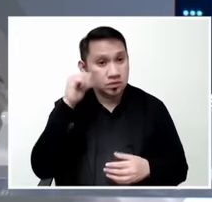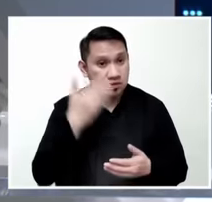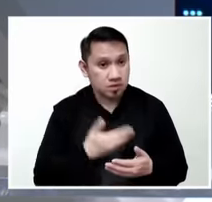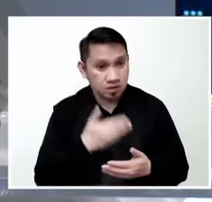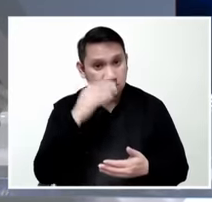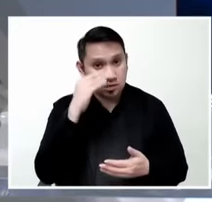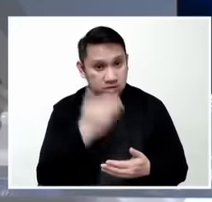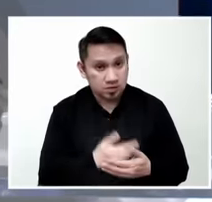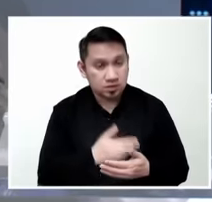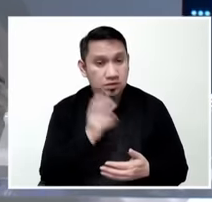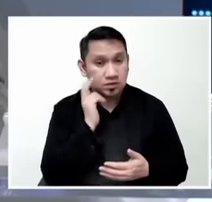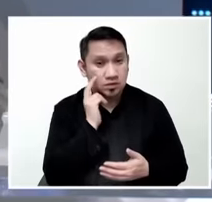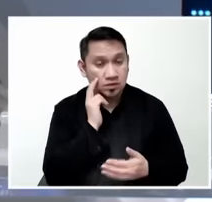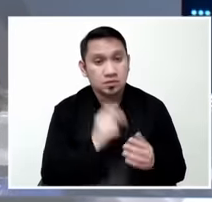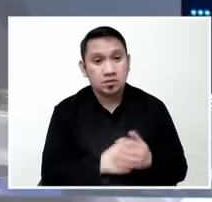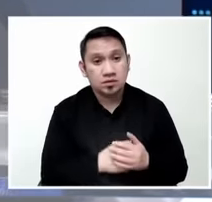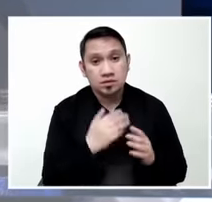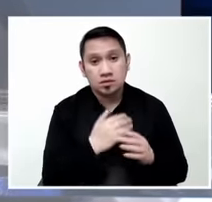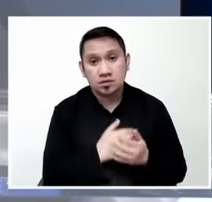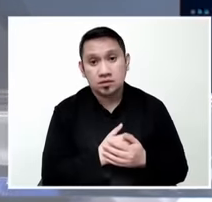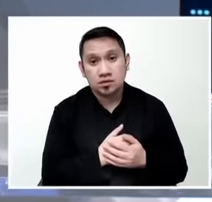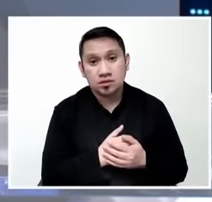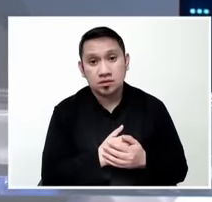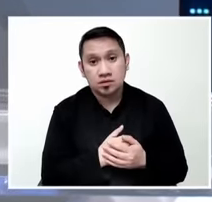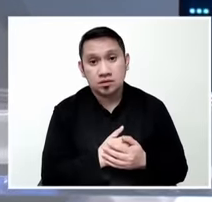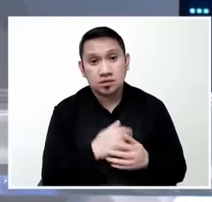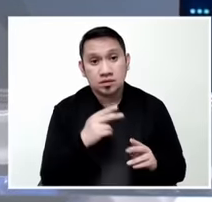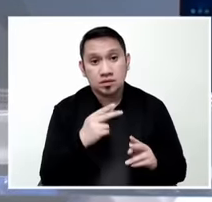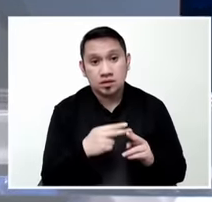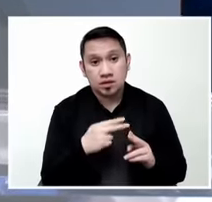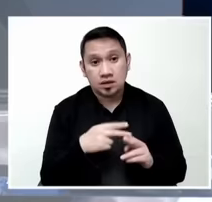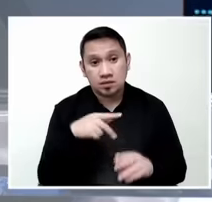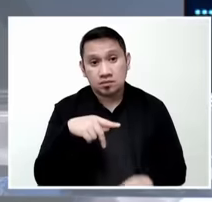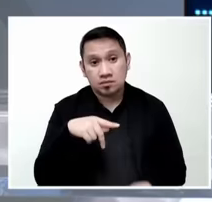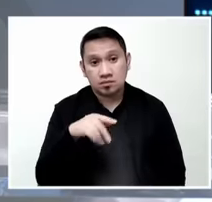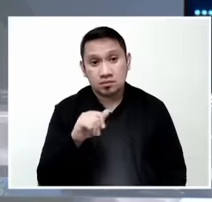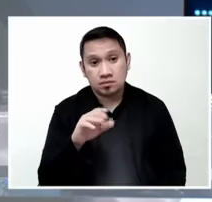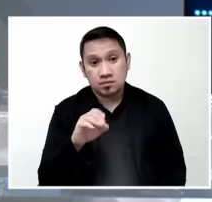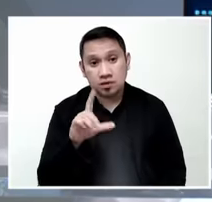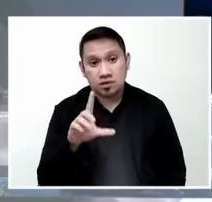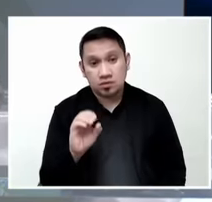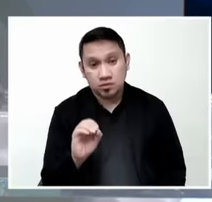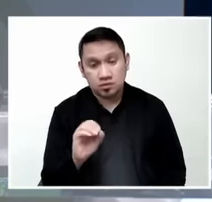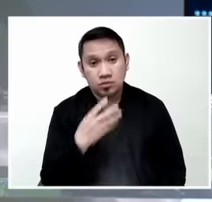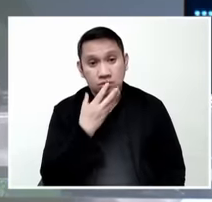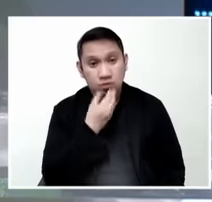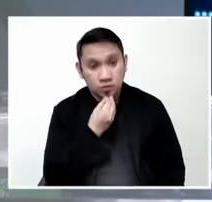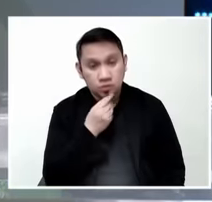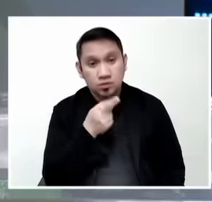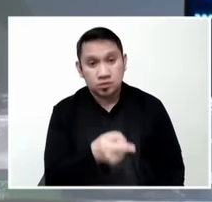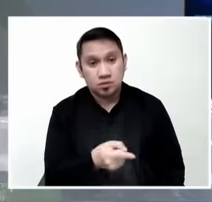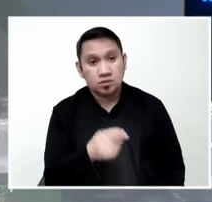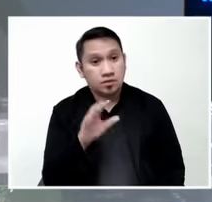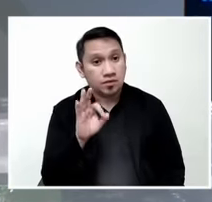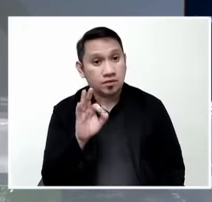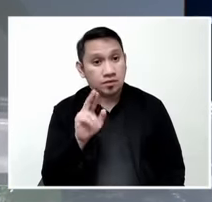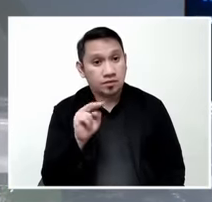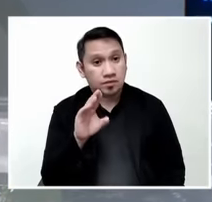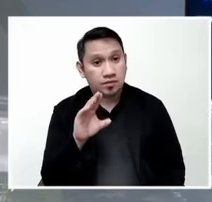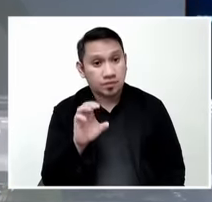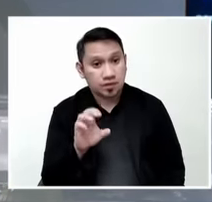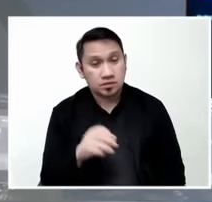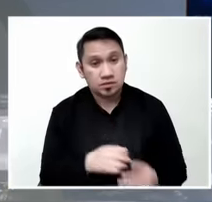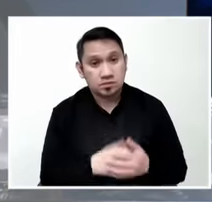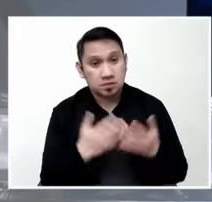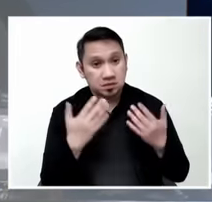Duterte na si Davao City Representative Paulo Duterte kay House Deputy Minority Leader Franz Castro matapos